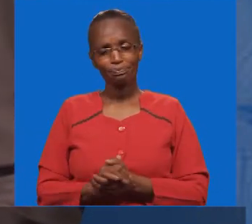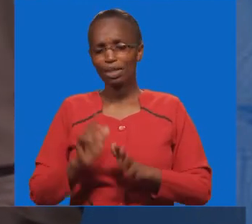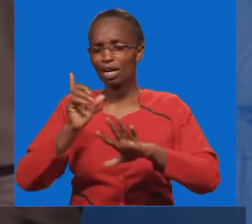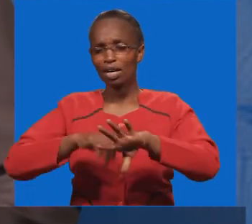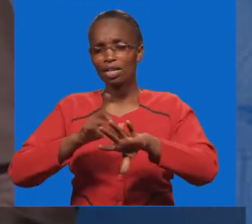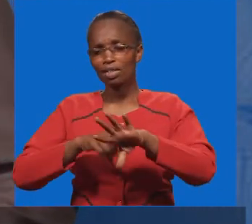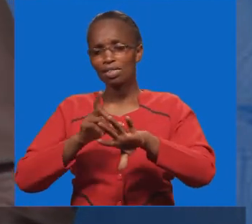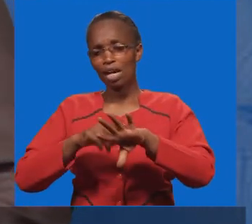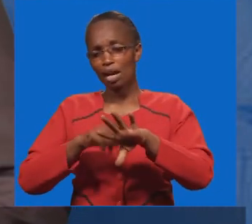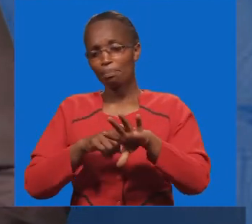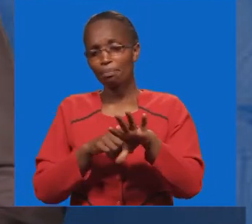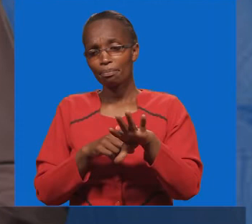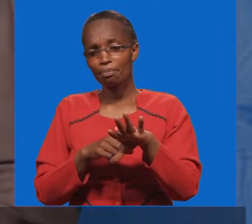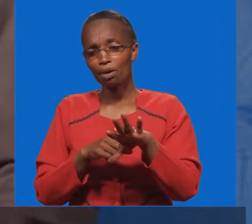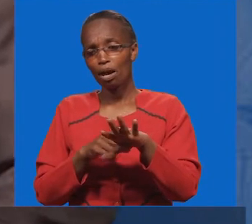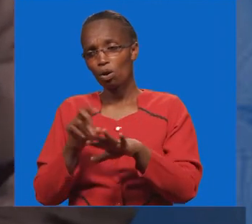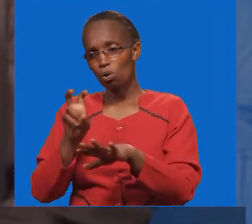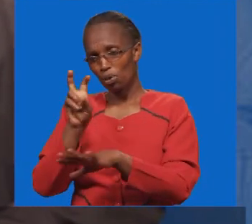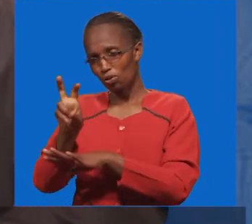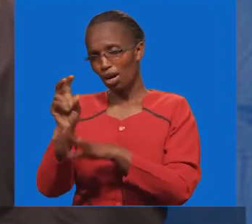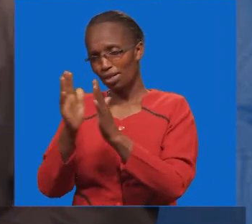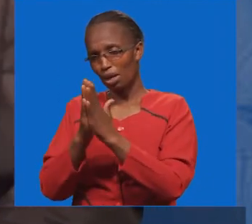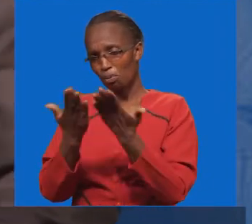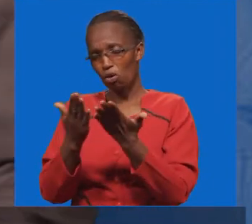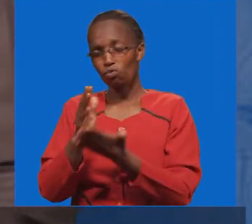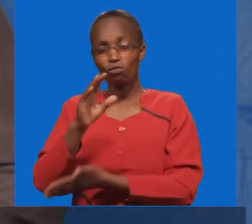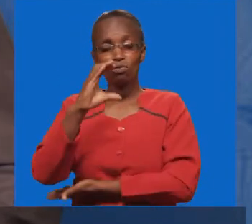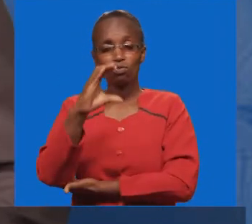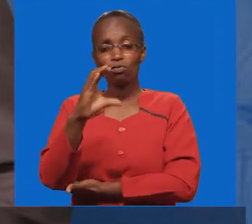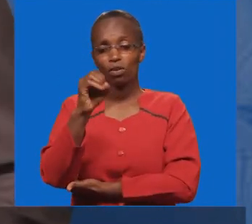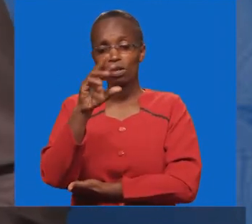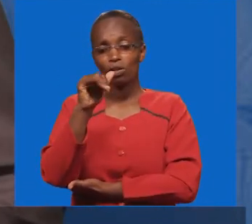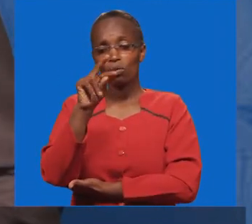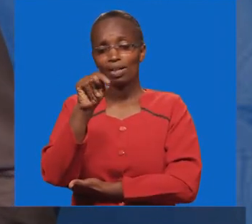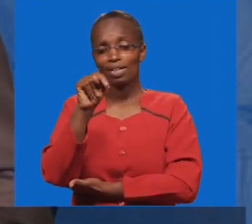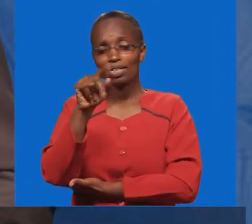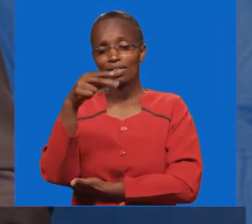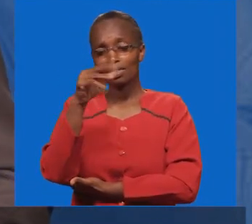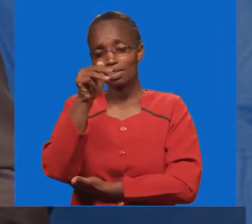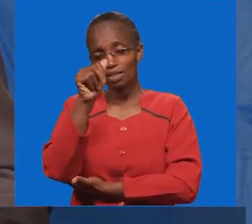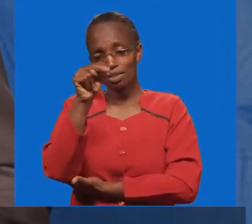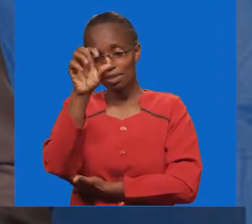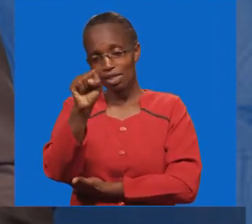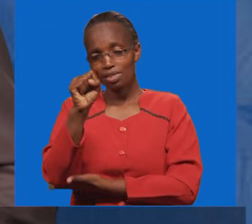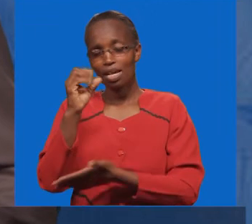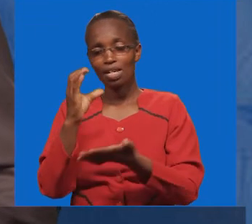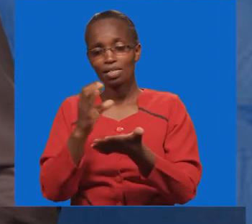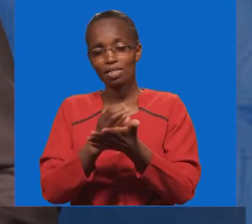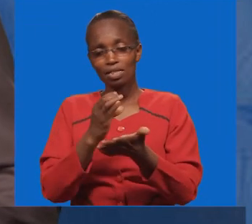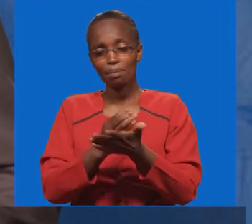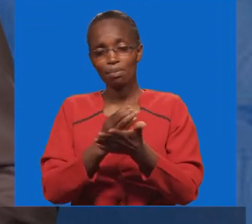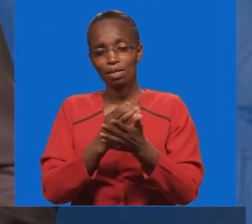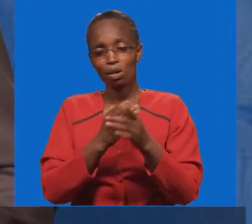mmoja. Sisi ni mwili mmoja. Na tunapoangalia katika kitabu cha Wakorintho wa